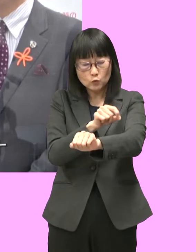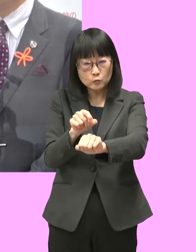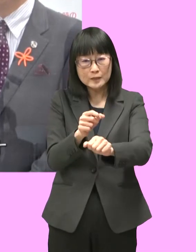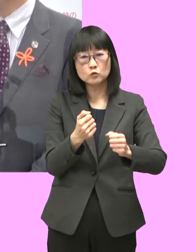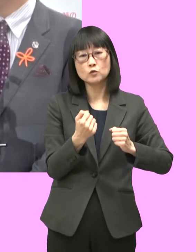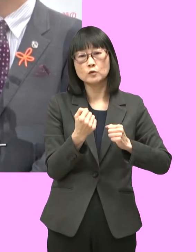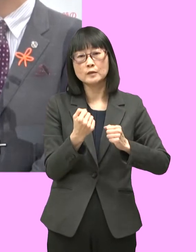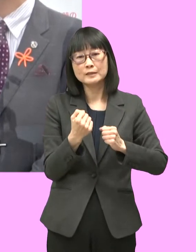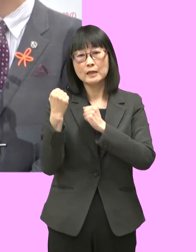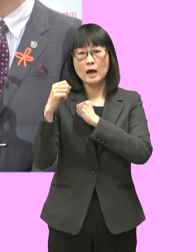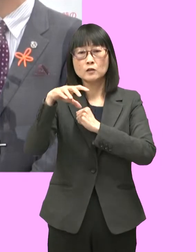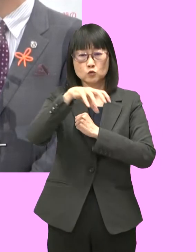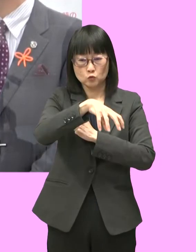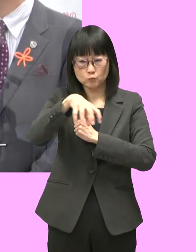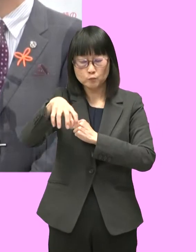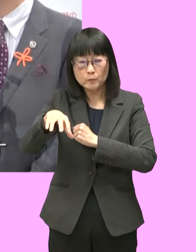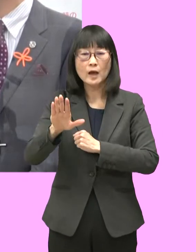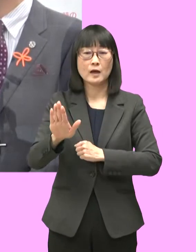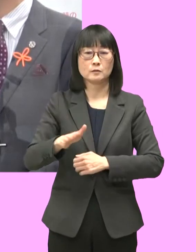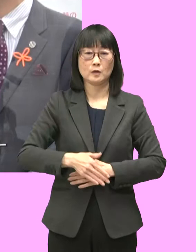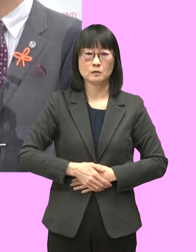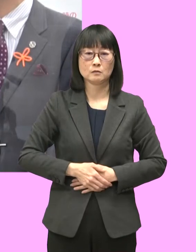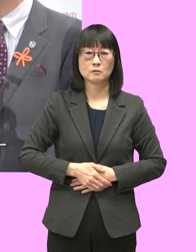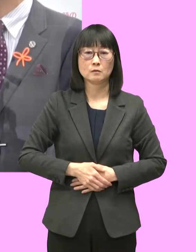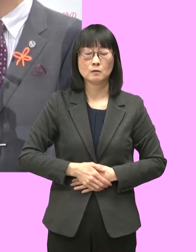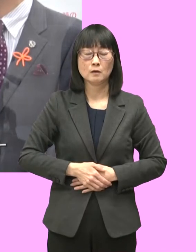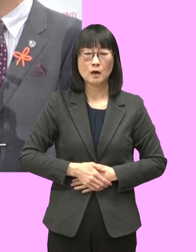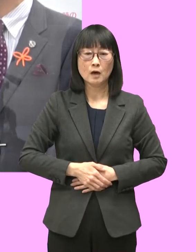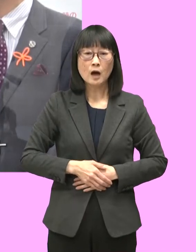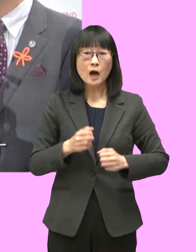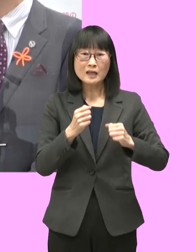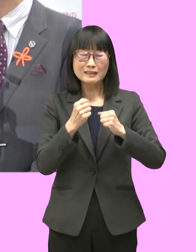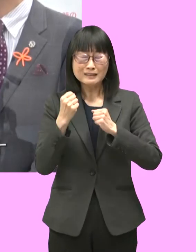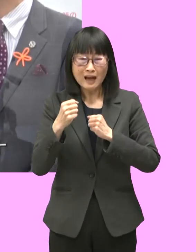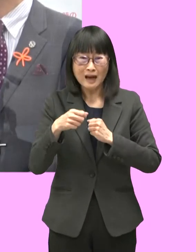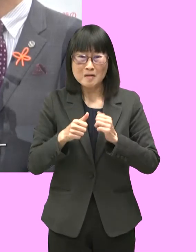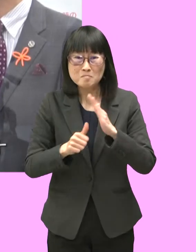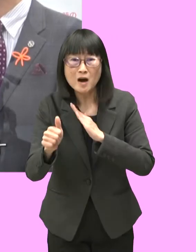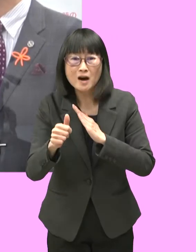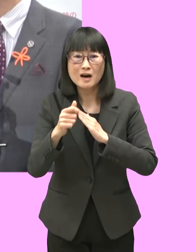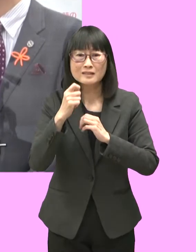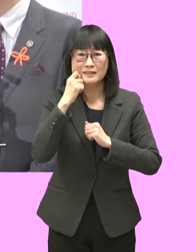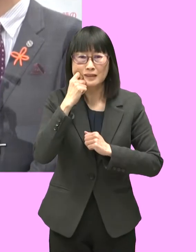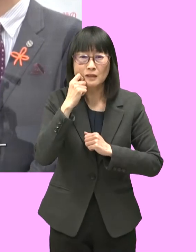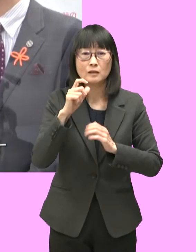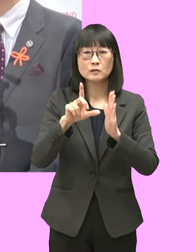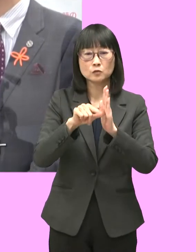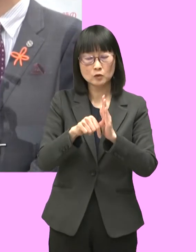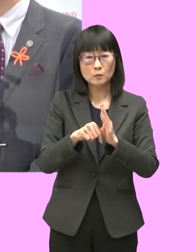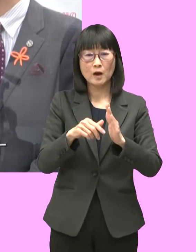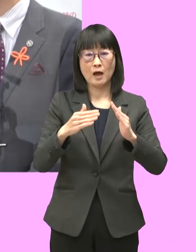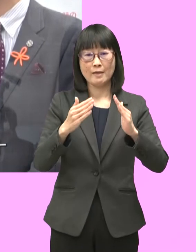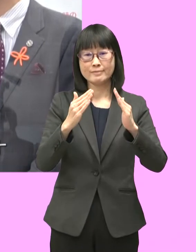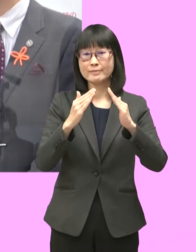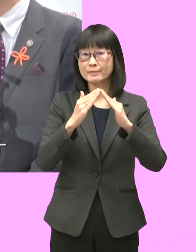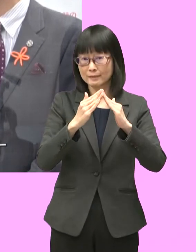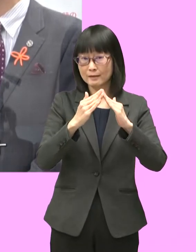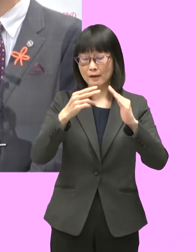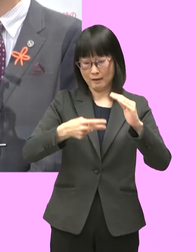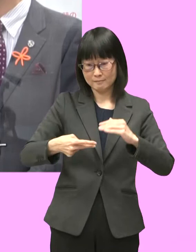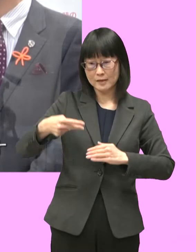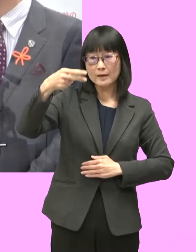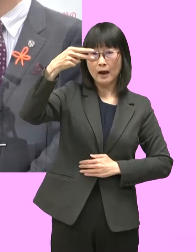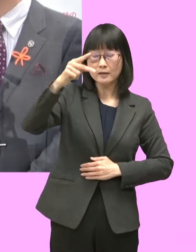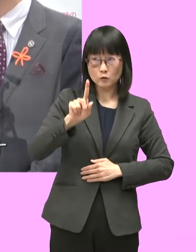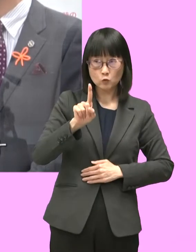困難な場合は無理に避難せず建物の上の階へ避難しましょう。万が